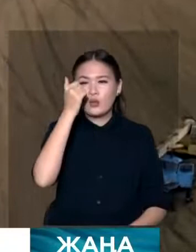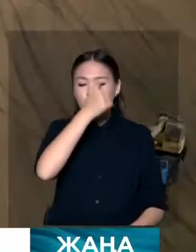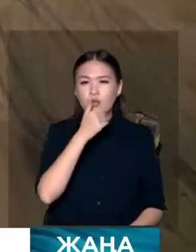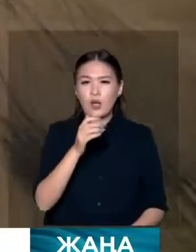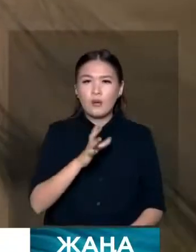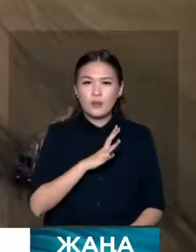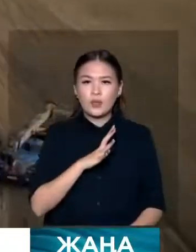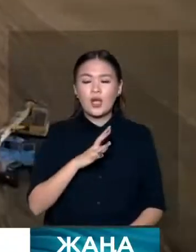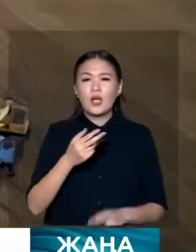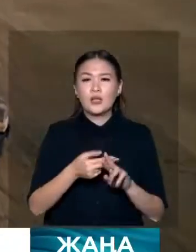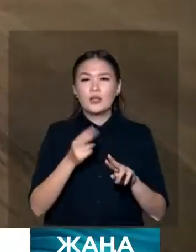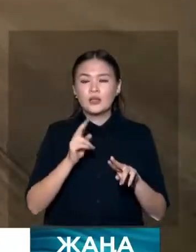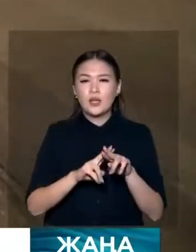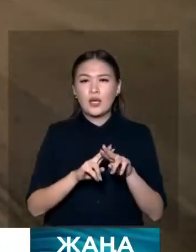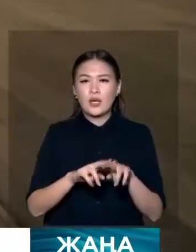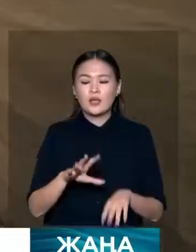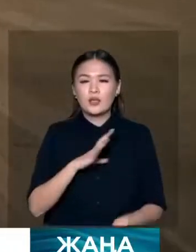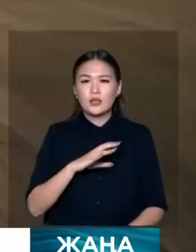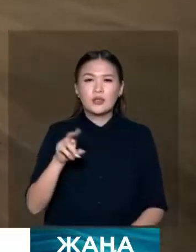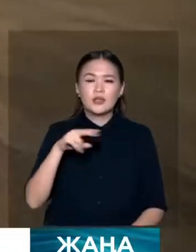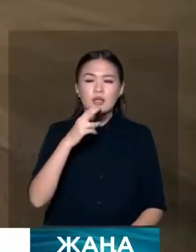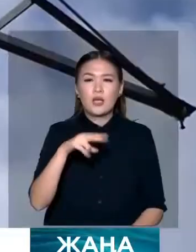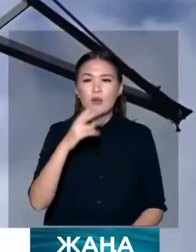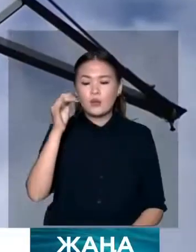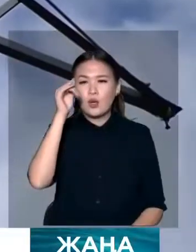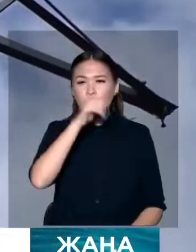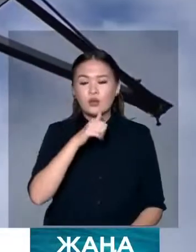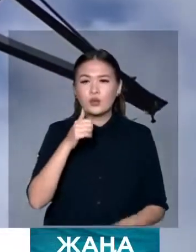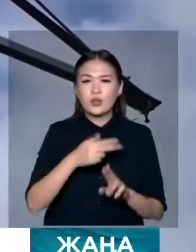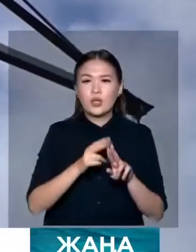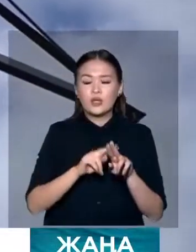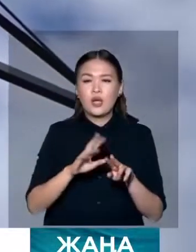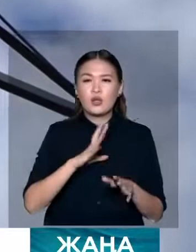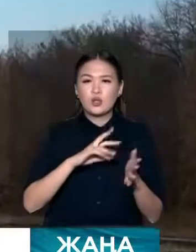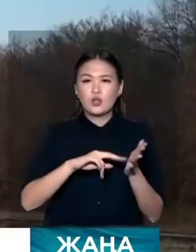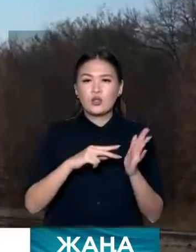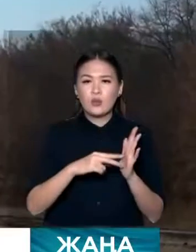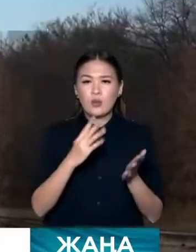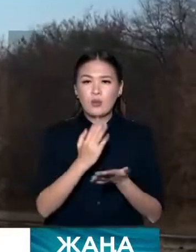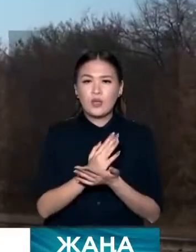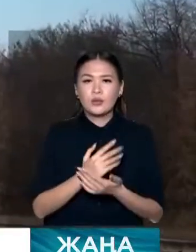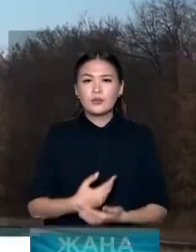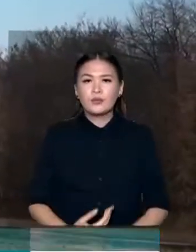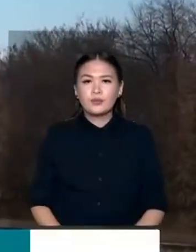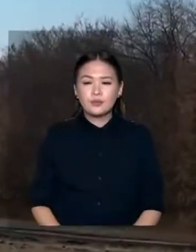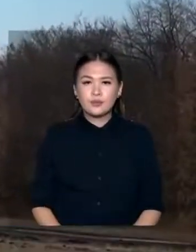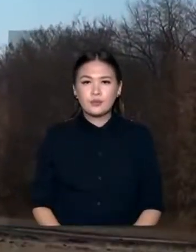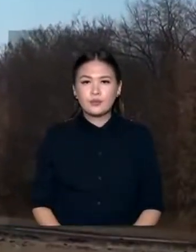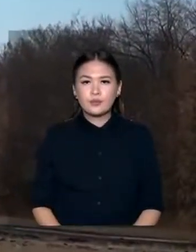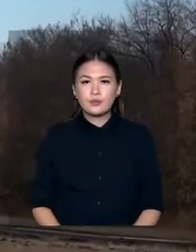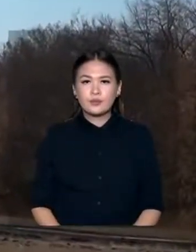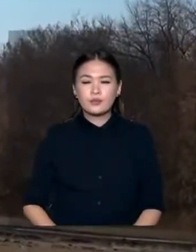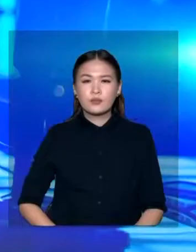өткен. Сәтін салса, ағымдағы жылдың 90 айында жаңа нысанды іске қосуы жоспарланып отыр. Райхан Сайранбек, Жаңа уақыт.